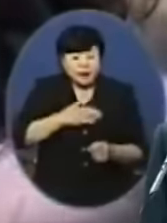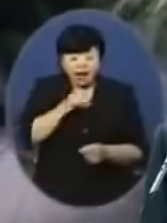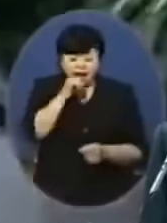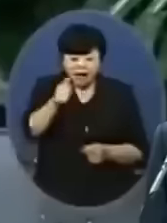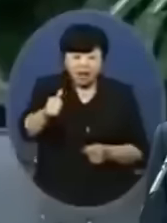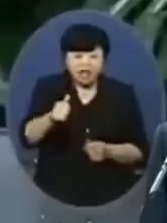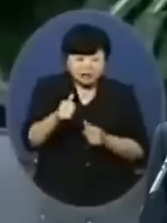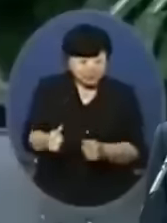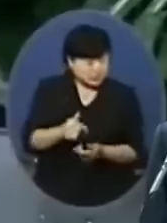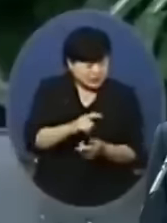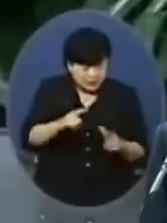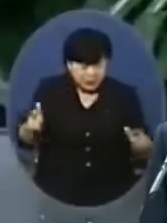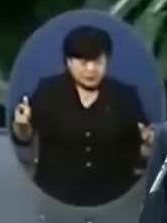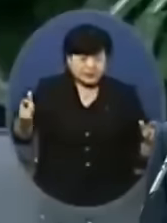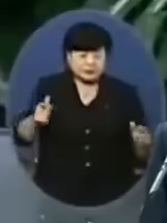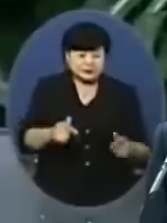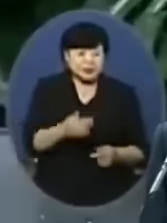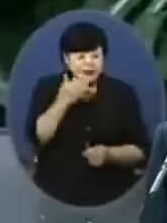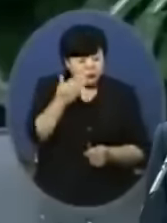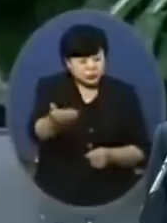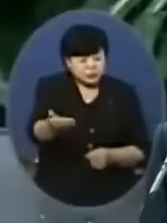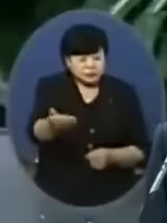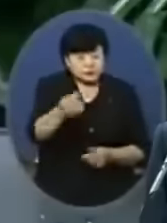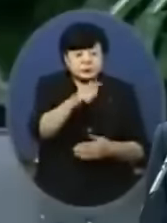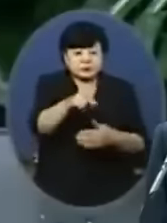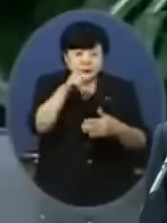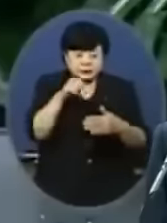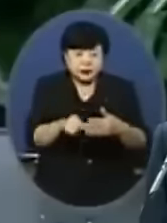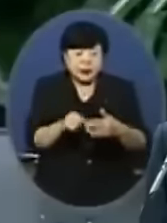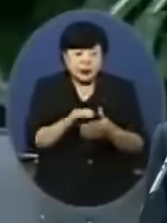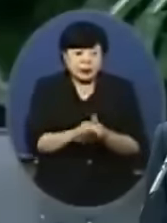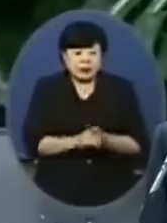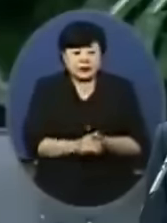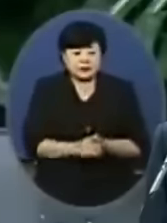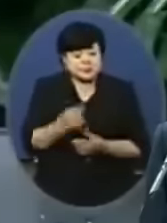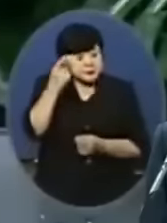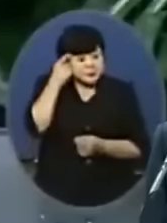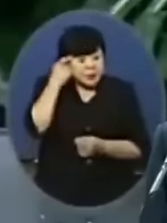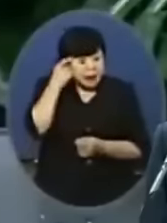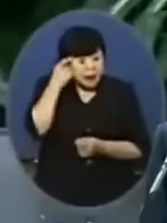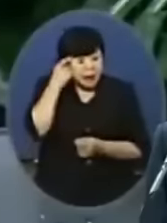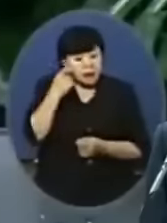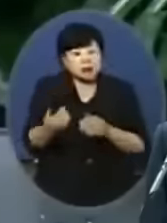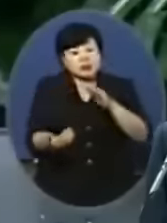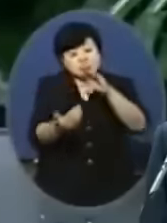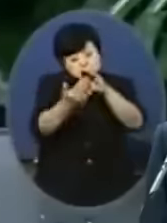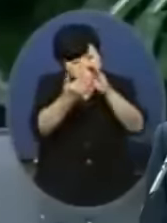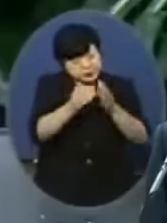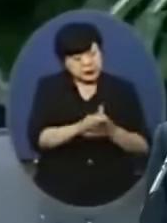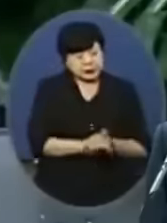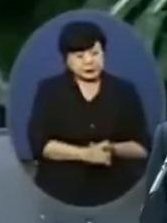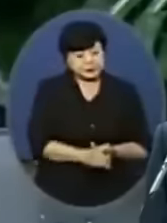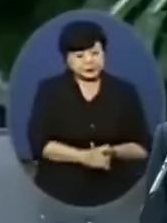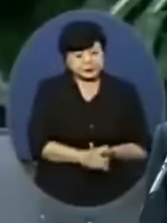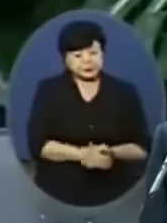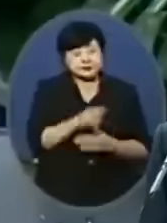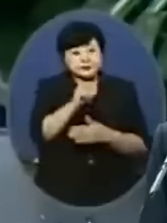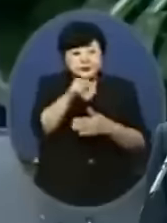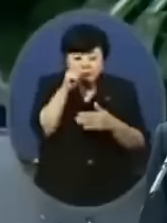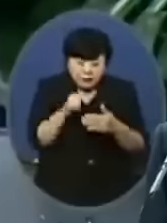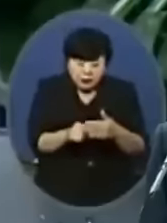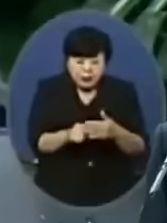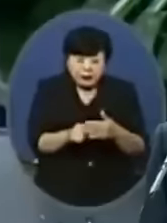절대로 너를 따라가지 않는다. 여러분이 마음에 생각한 것이 이루어지는 것입니다.